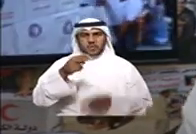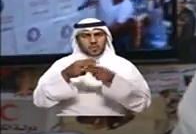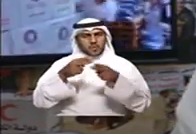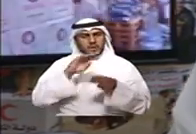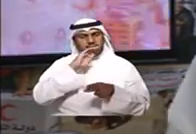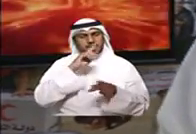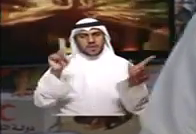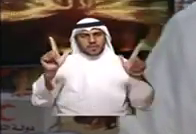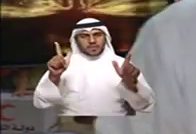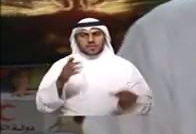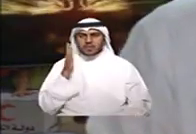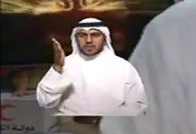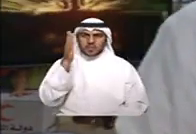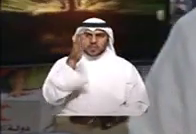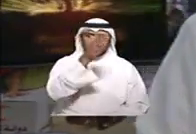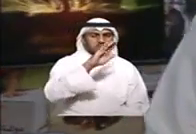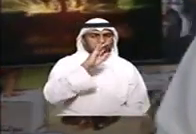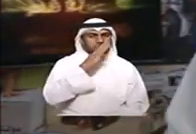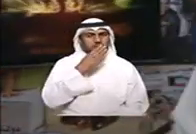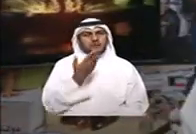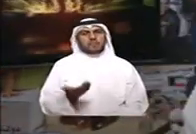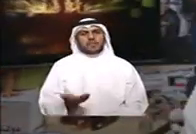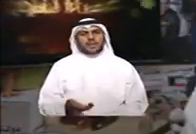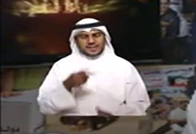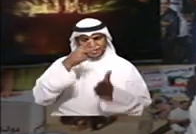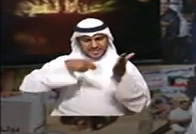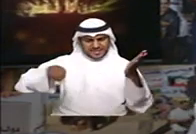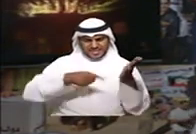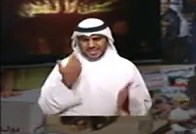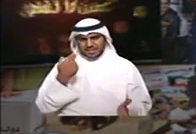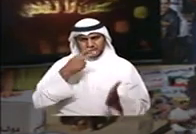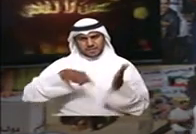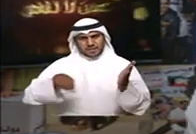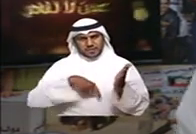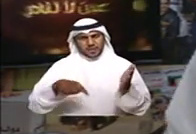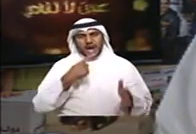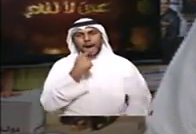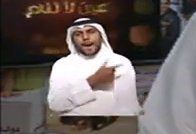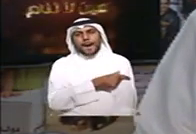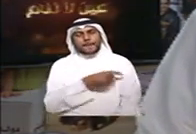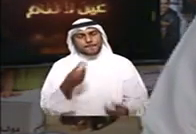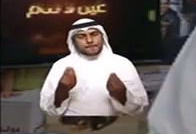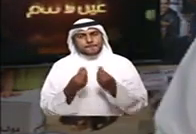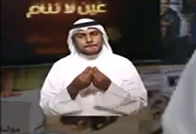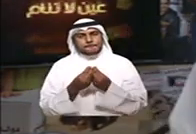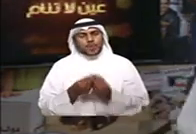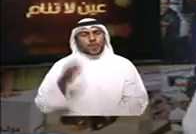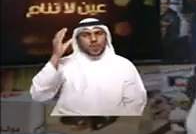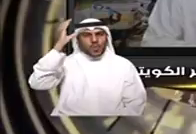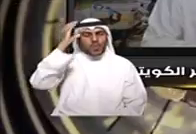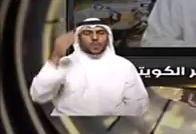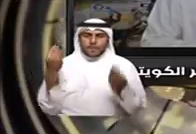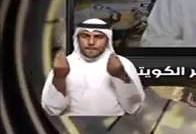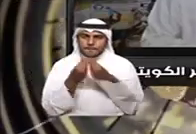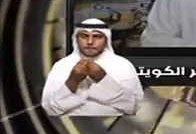أن قبل قليل جمعية الهلال الأحمر الكويتي وقع اتفاقية عمل وتعاون مع الاتحاد الدولي للصليب